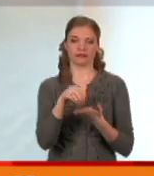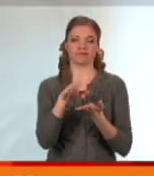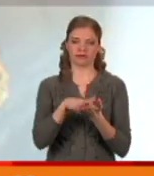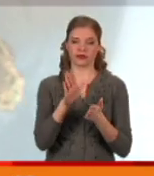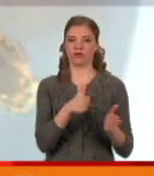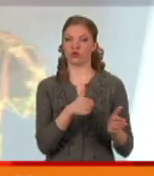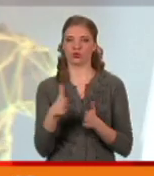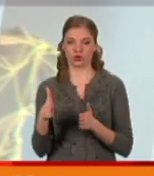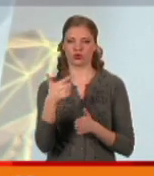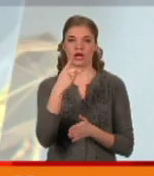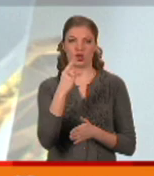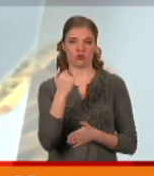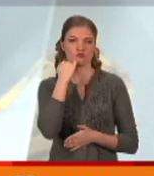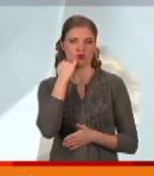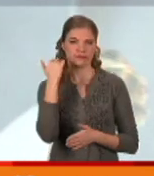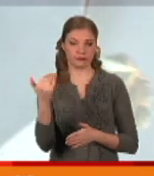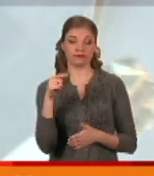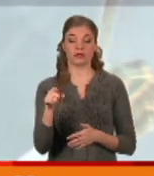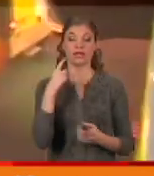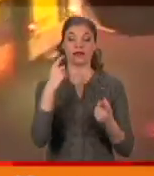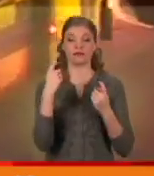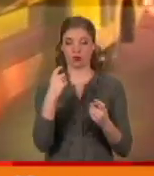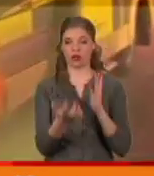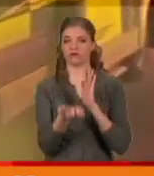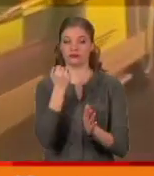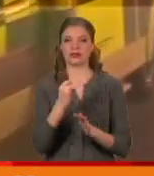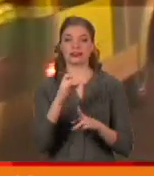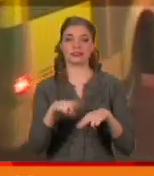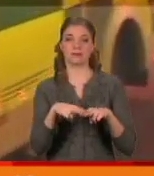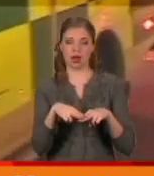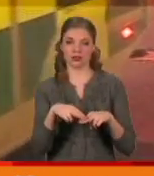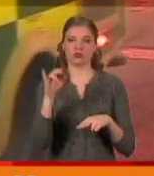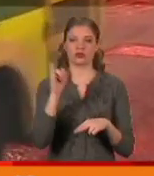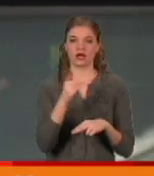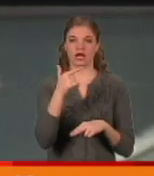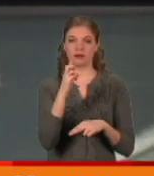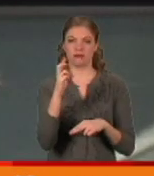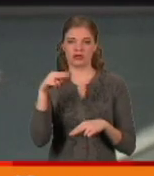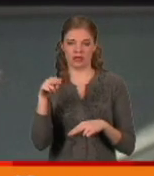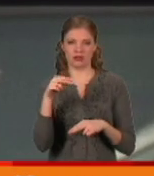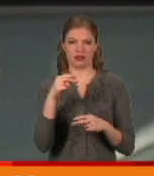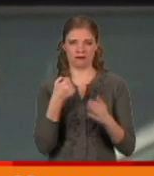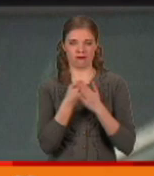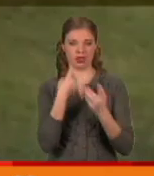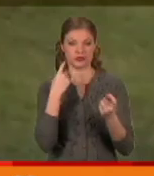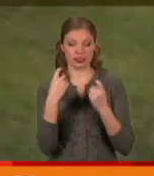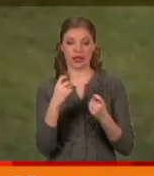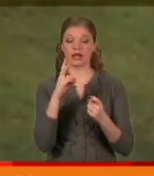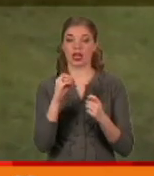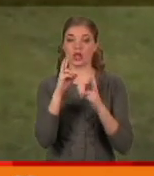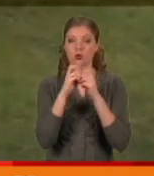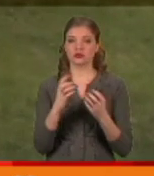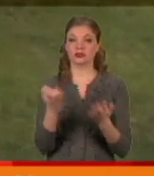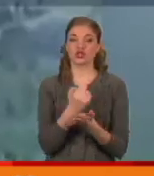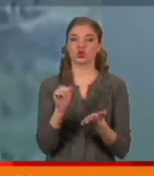у гуртожитку ГРУ в Москві. Інформацію про Сергєєва вилучили із паспортних та гібедедівських баз даних. Одначе розслідувачі